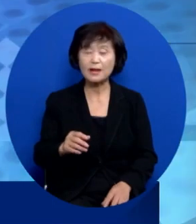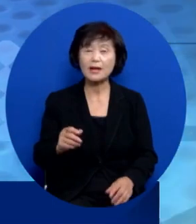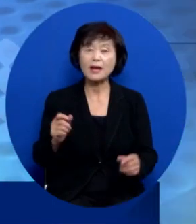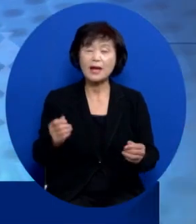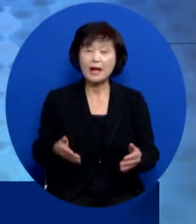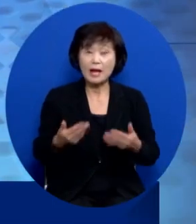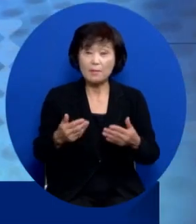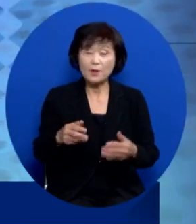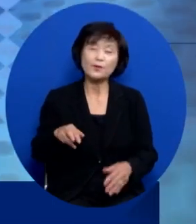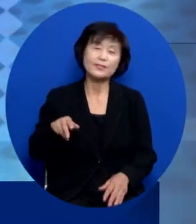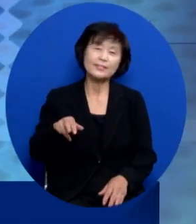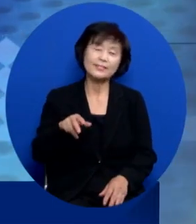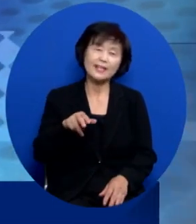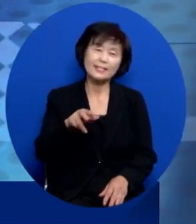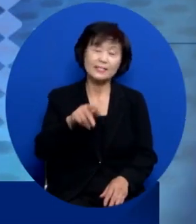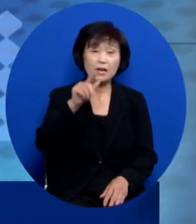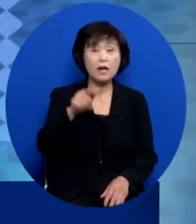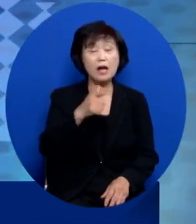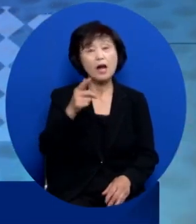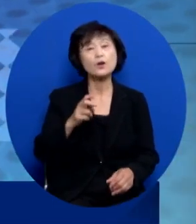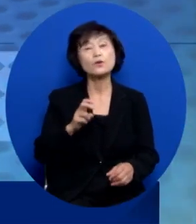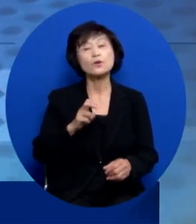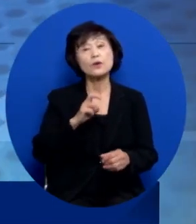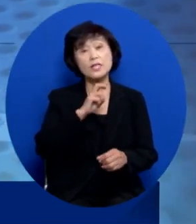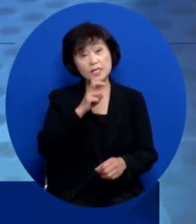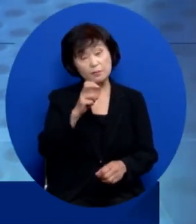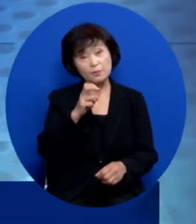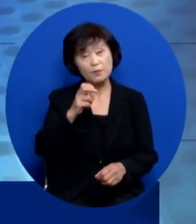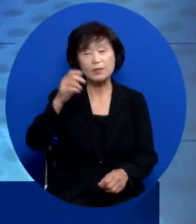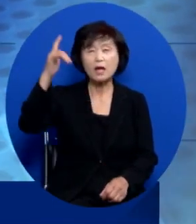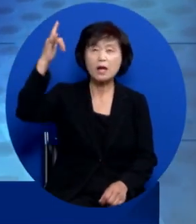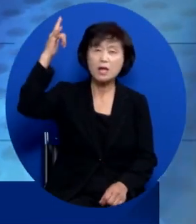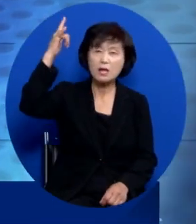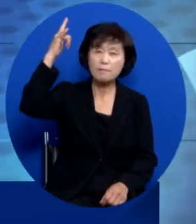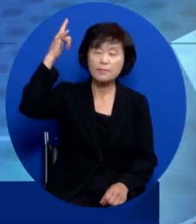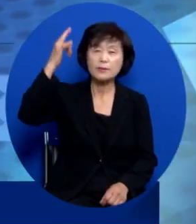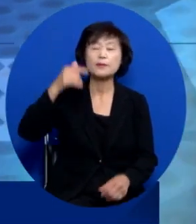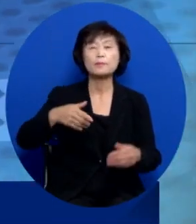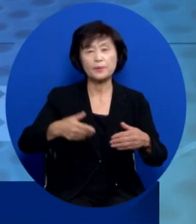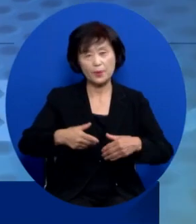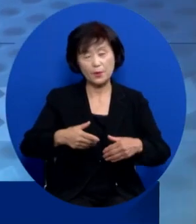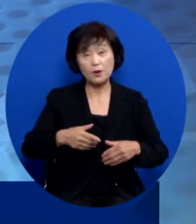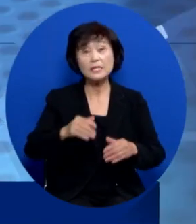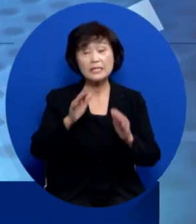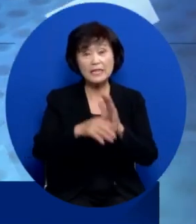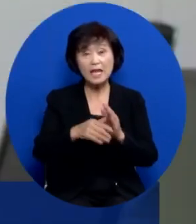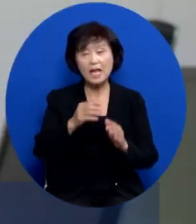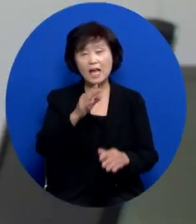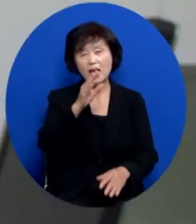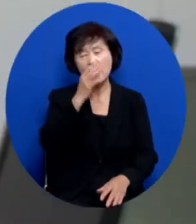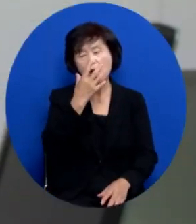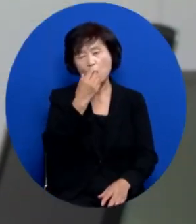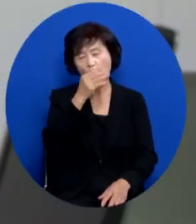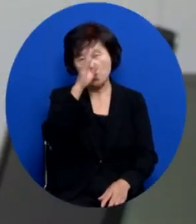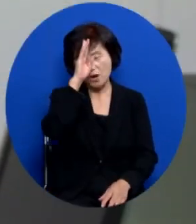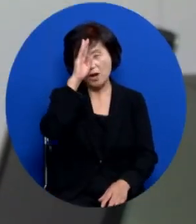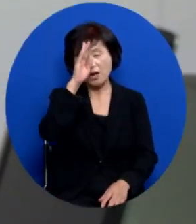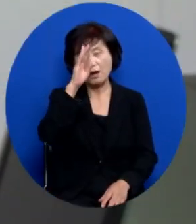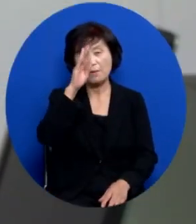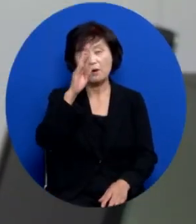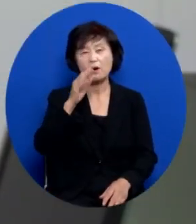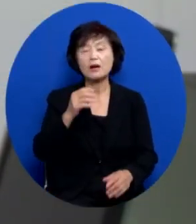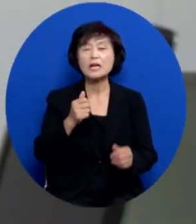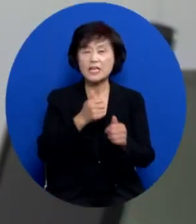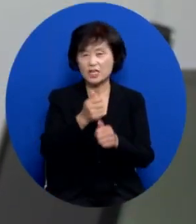하루에 20분 정도는 반드시 햇볕을 쬐는 것도 우울감을 이겨내는데 도움이 될 것 같습니다 장거리